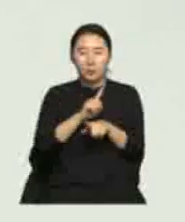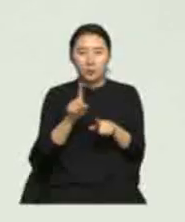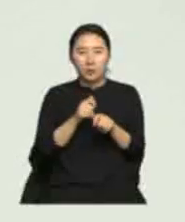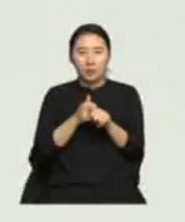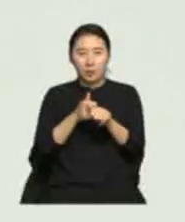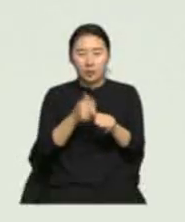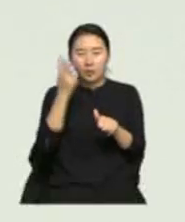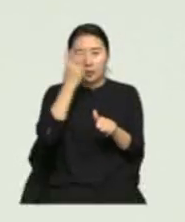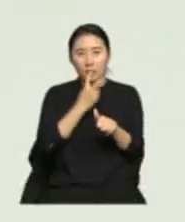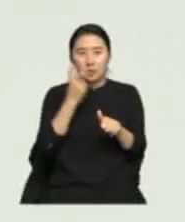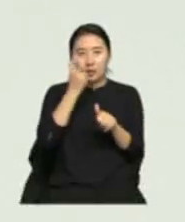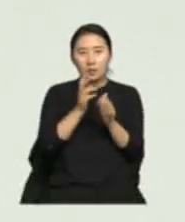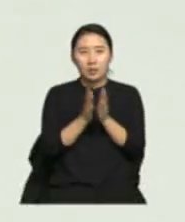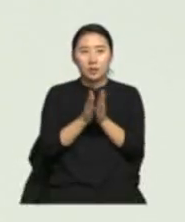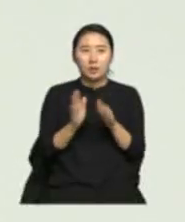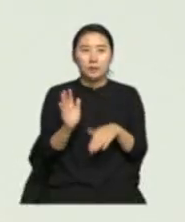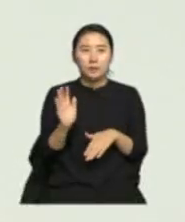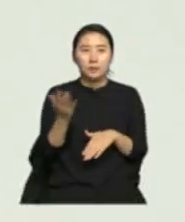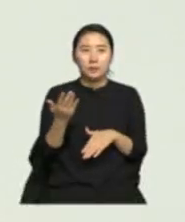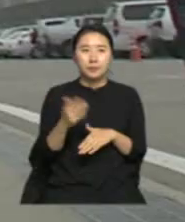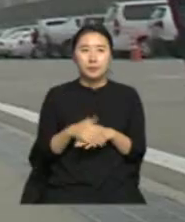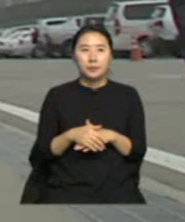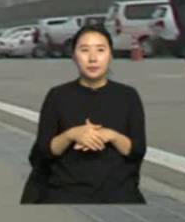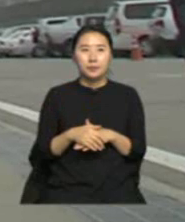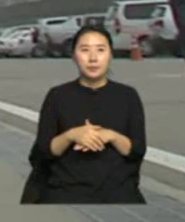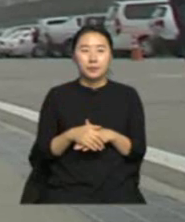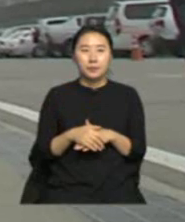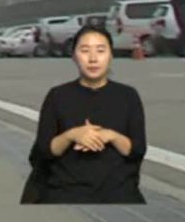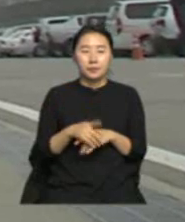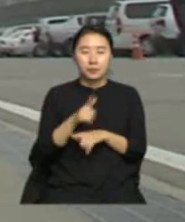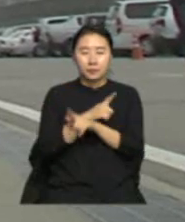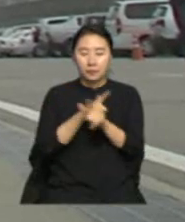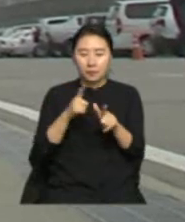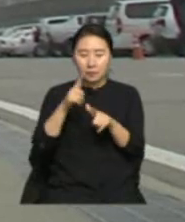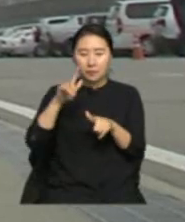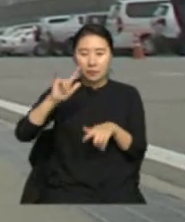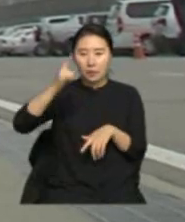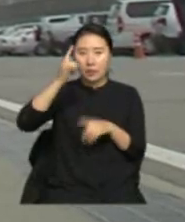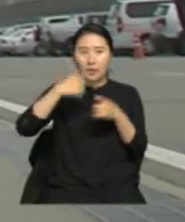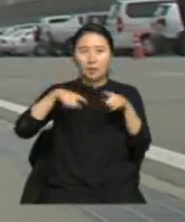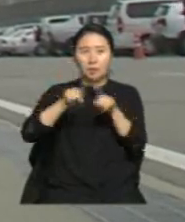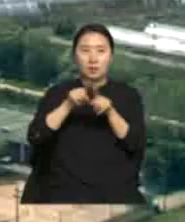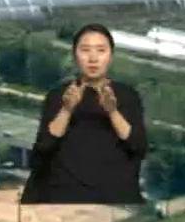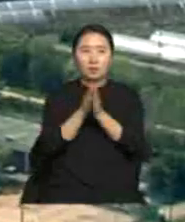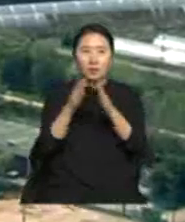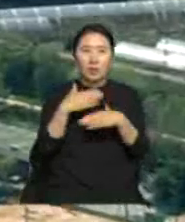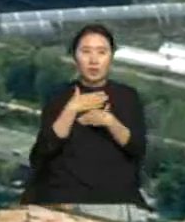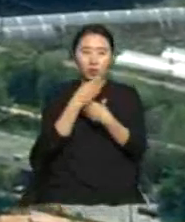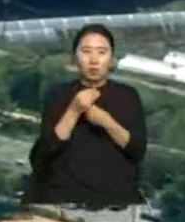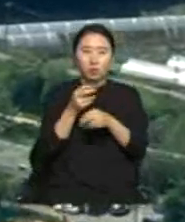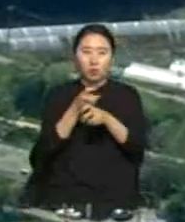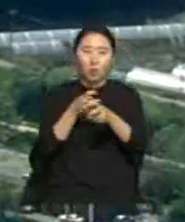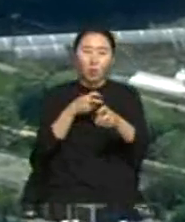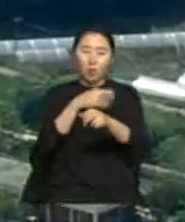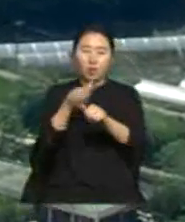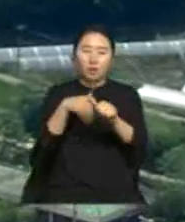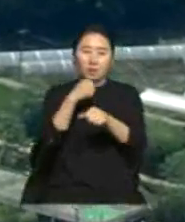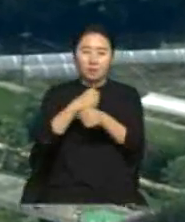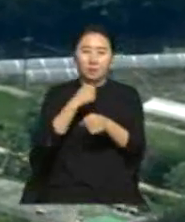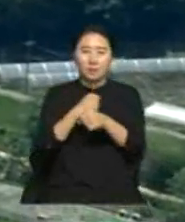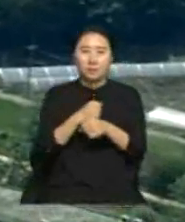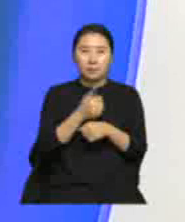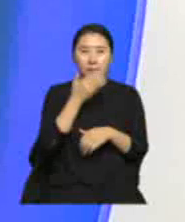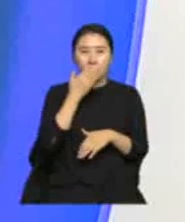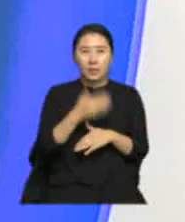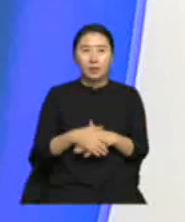따라가며 단속한다고 하는데요. 이 밖에도 암행 순찰자와 경찰 헬기 등도 함께 투입해 안전한 추석 교통 환경을 조성한다고